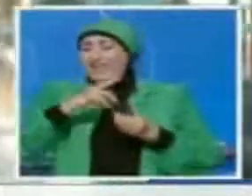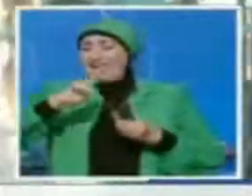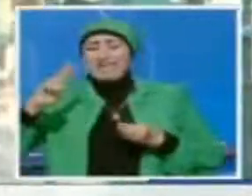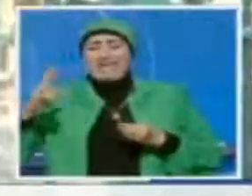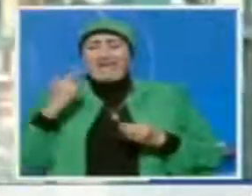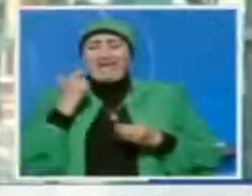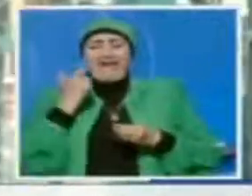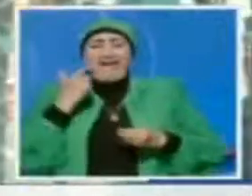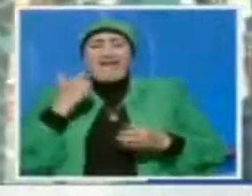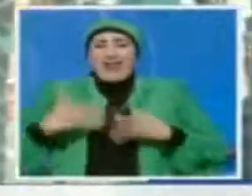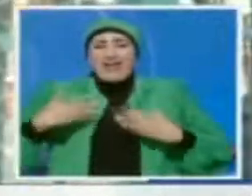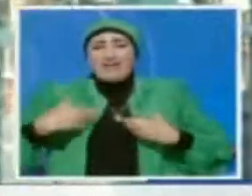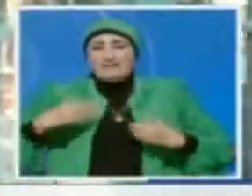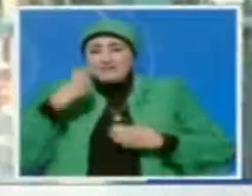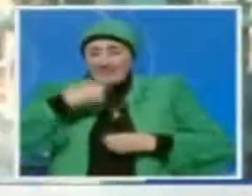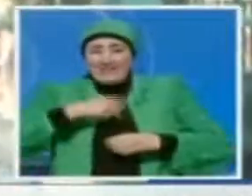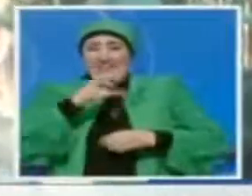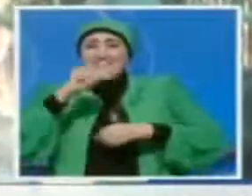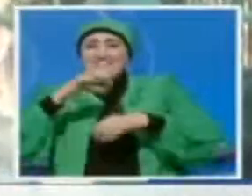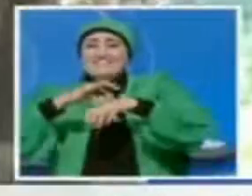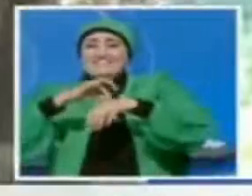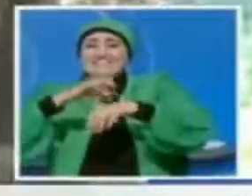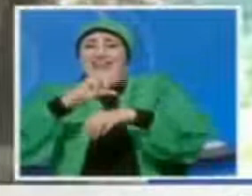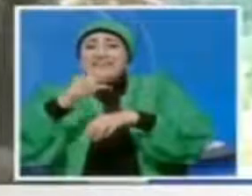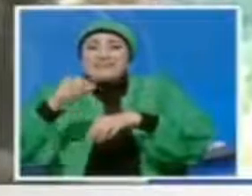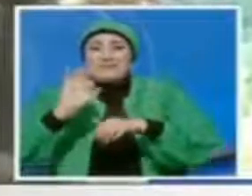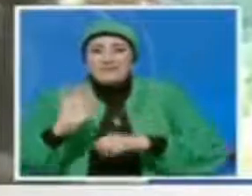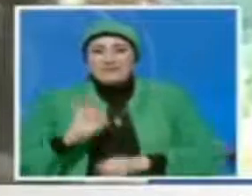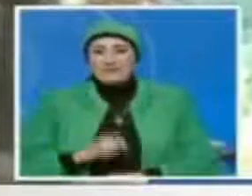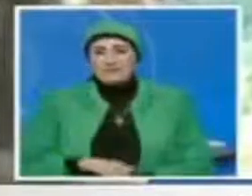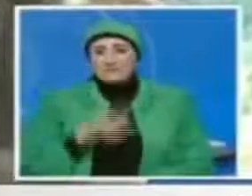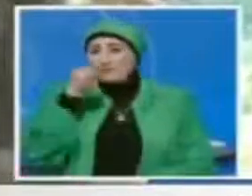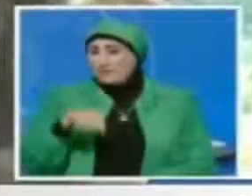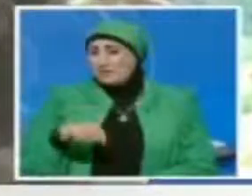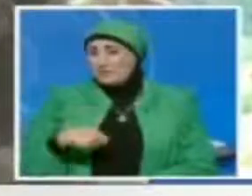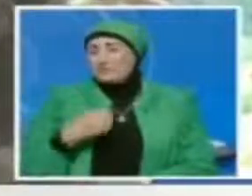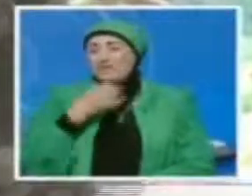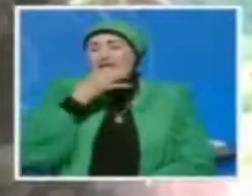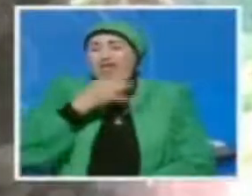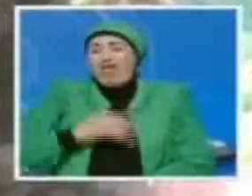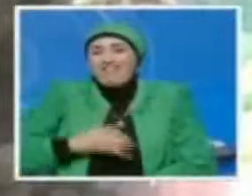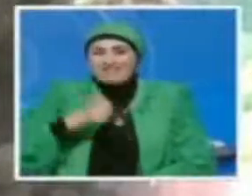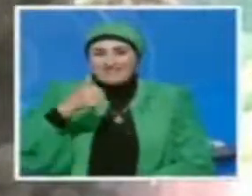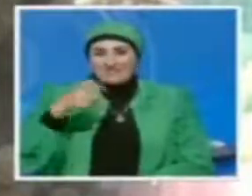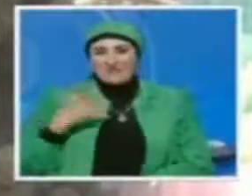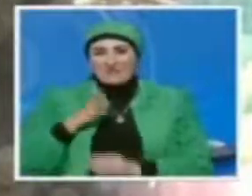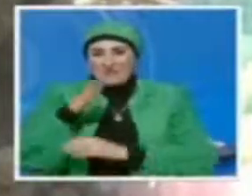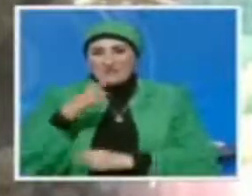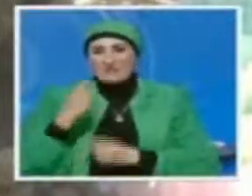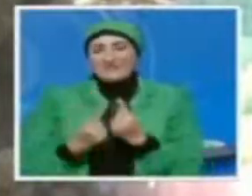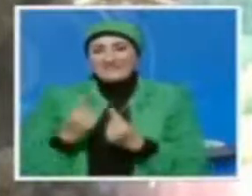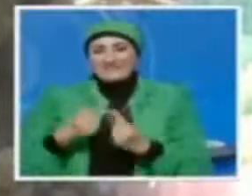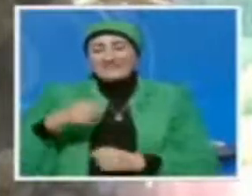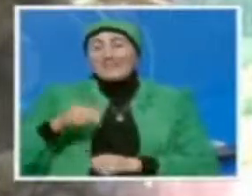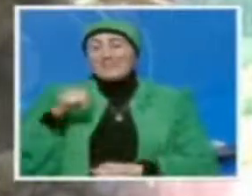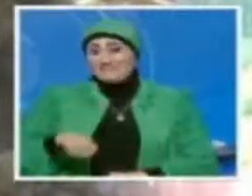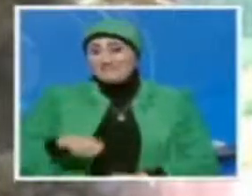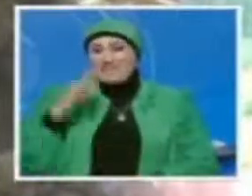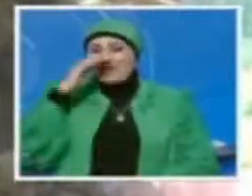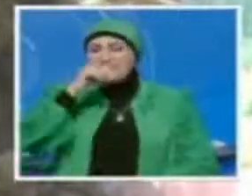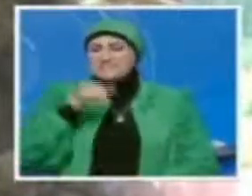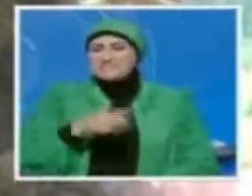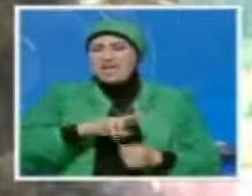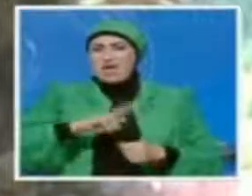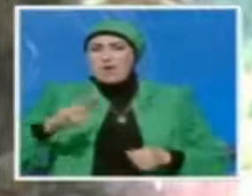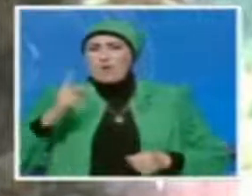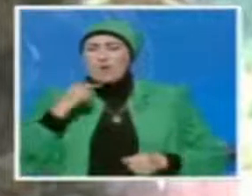يعني، من الحاجات اللي هي الحيوان اللي بيشد الانتباه للطفل. يوم ممتع وشيق يستطيع الزائر لحديقة الحيوان بالجيزة قضاؤه خلال